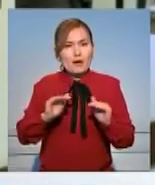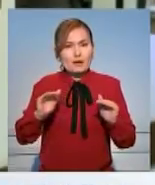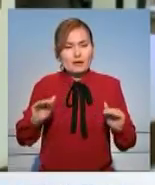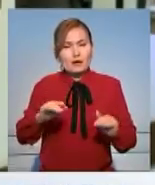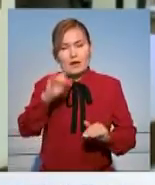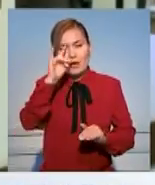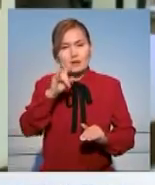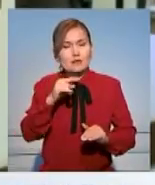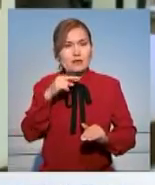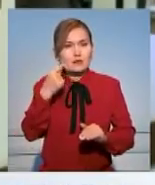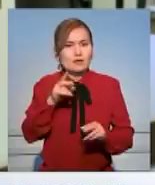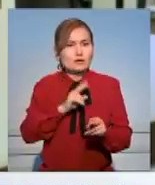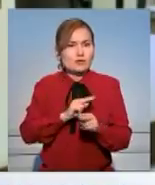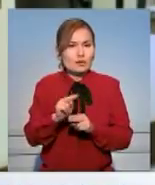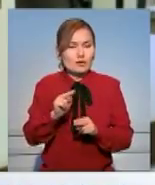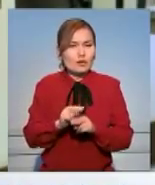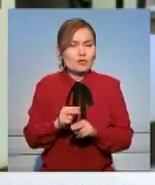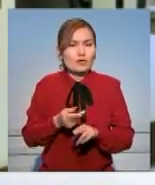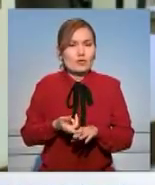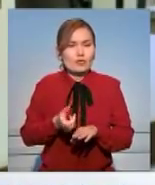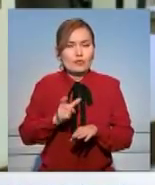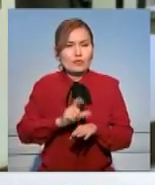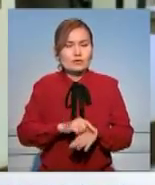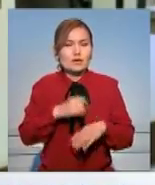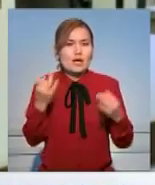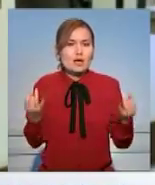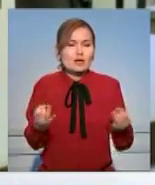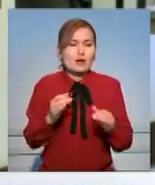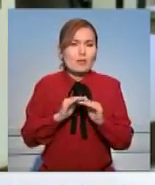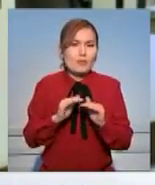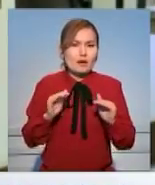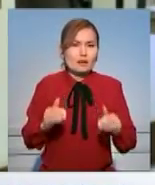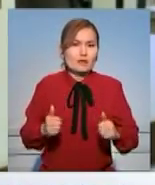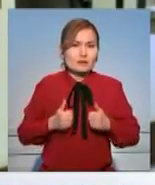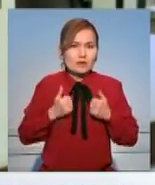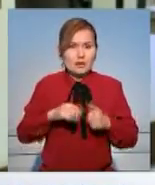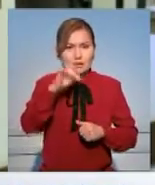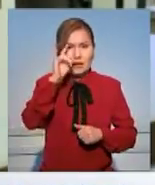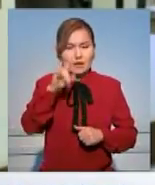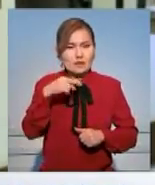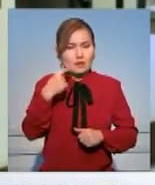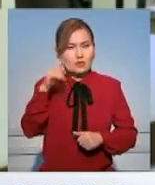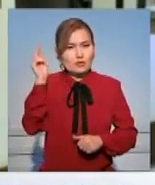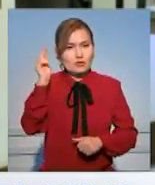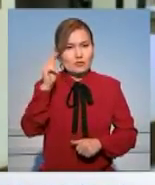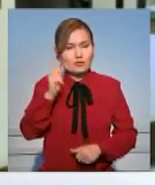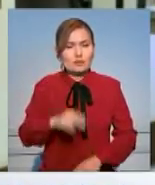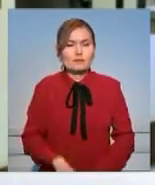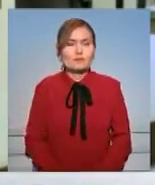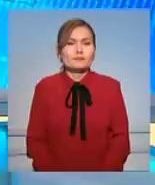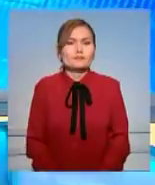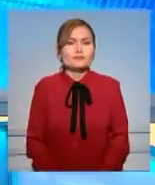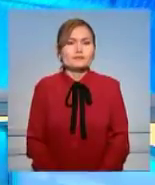өздері сұранып, өздері телефон шалып, біздің балаларымыз оқытыңызшы деп сұранып жатады.